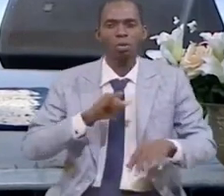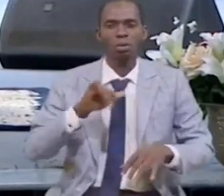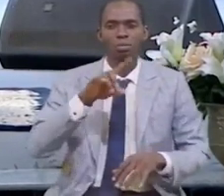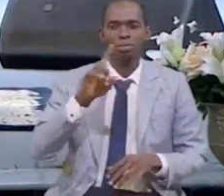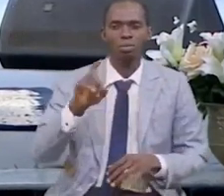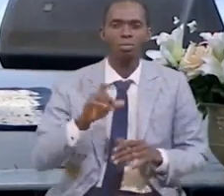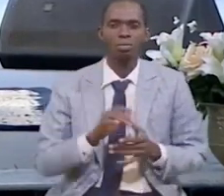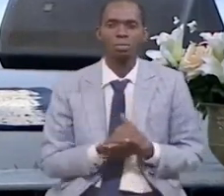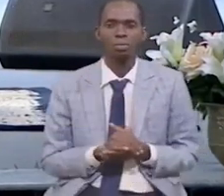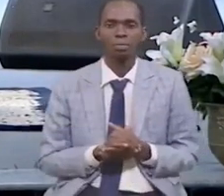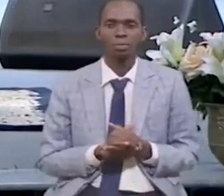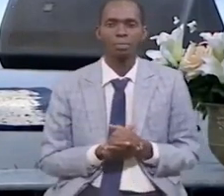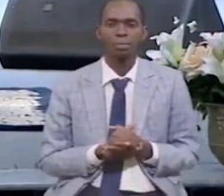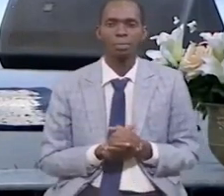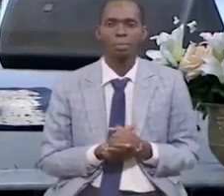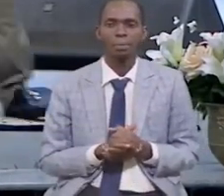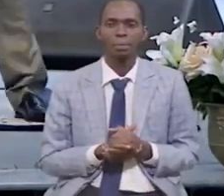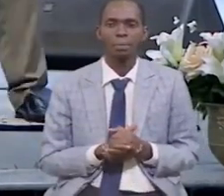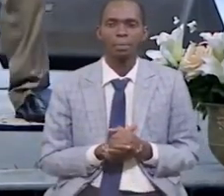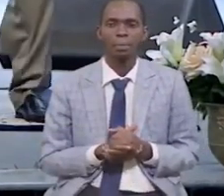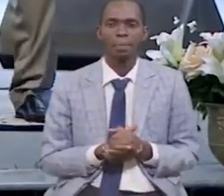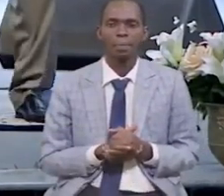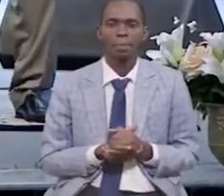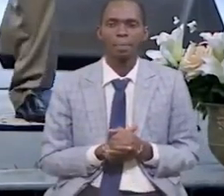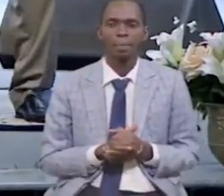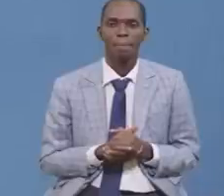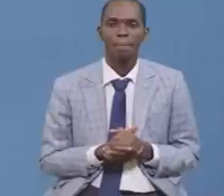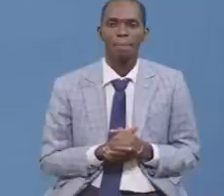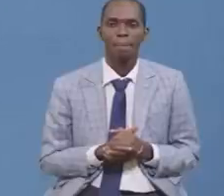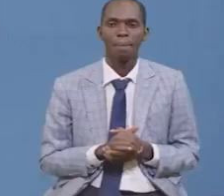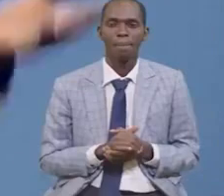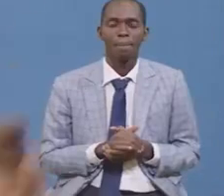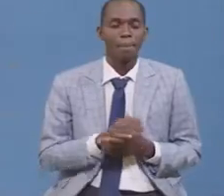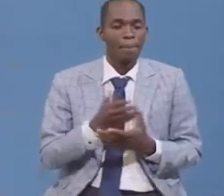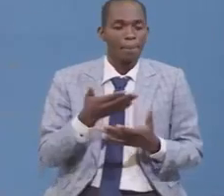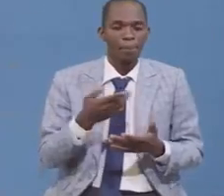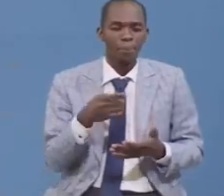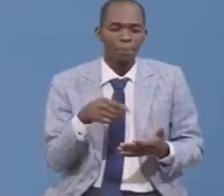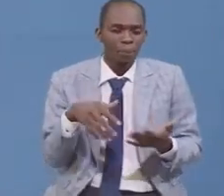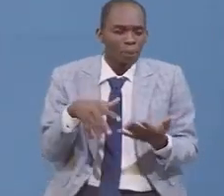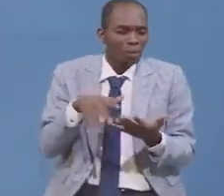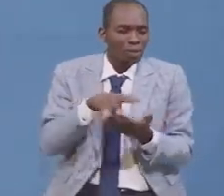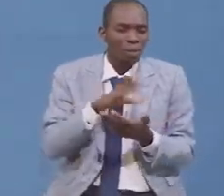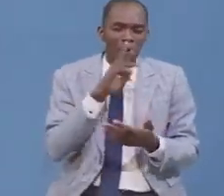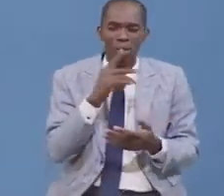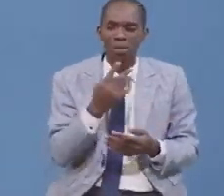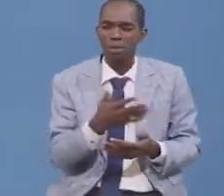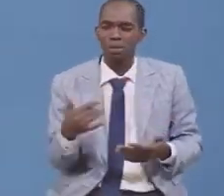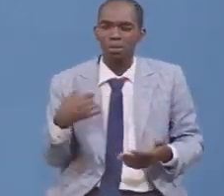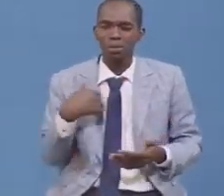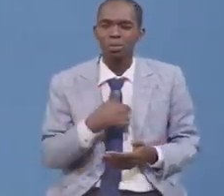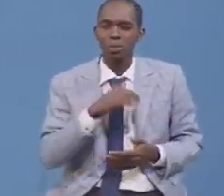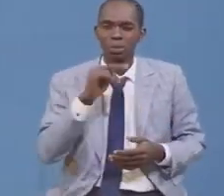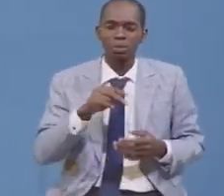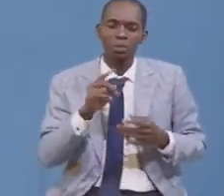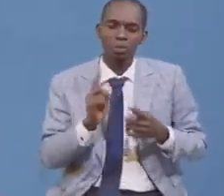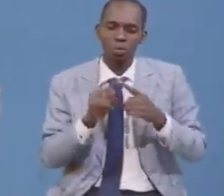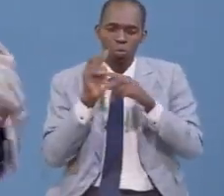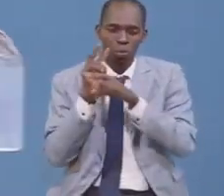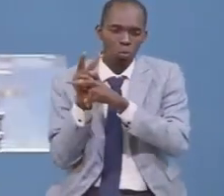సమస్తమైన ఆధిక్యతలను ఆ పిలుపు మీద కేంద్రీకరించేలా చేస్తున్నారా? These are the things we need to watch over. ఏమండి, వీటిని